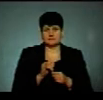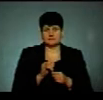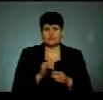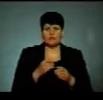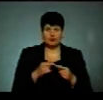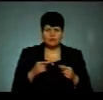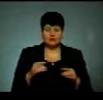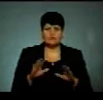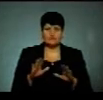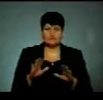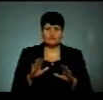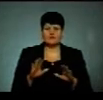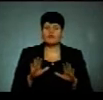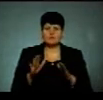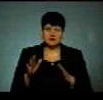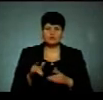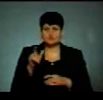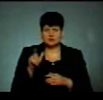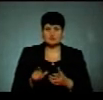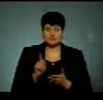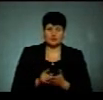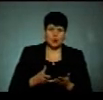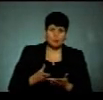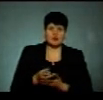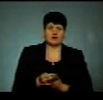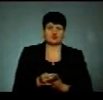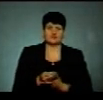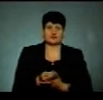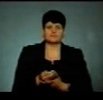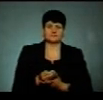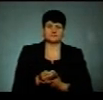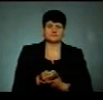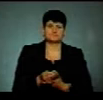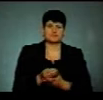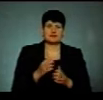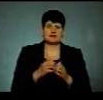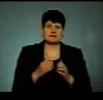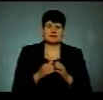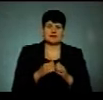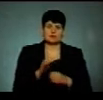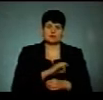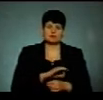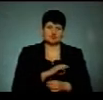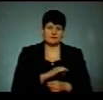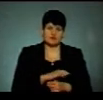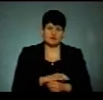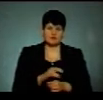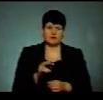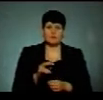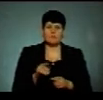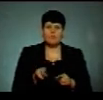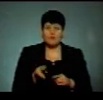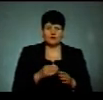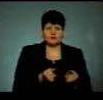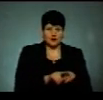Тобто в будь-якому випадку споживач має оплачувати згідно середнього споживання, так. По